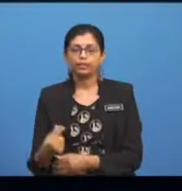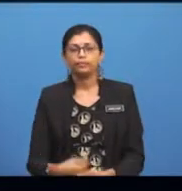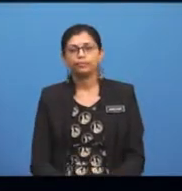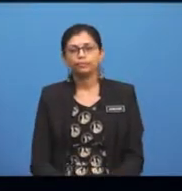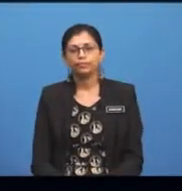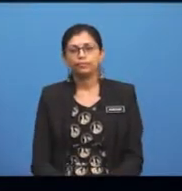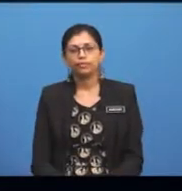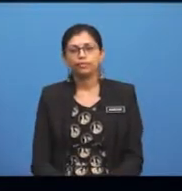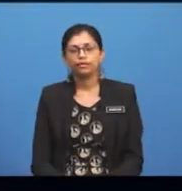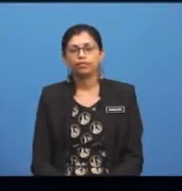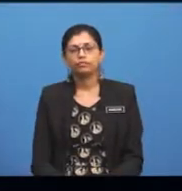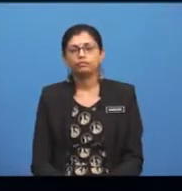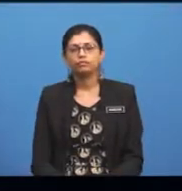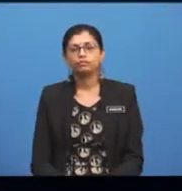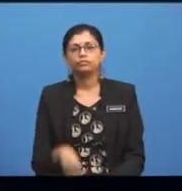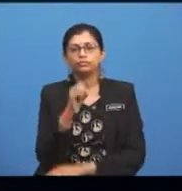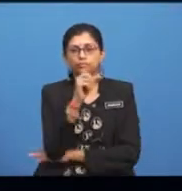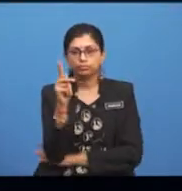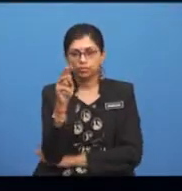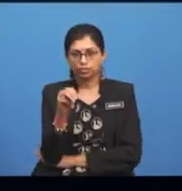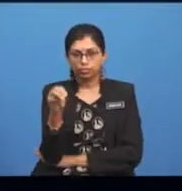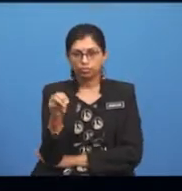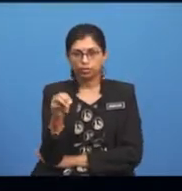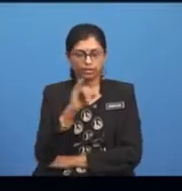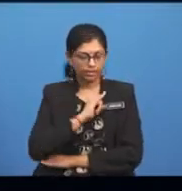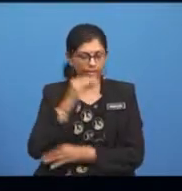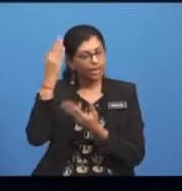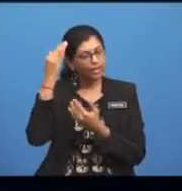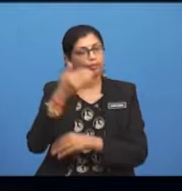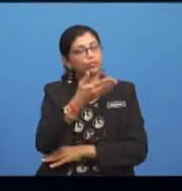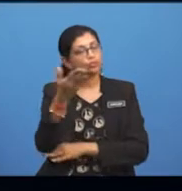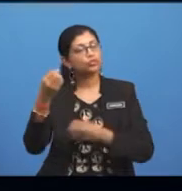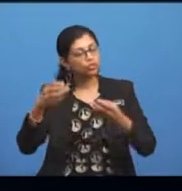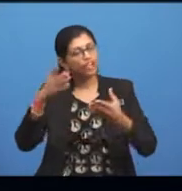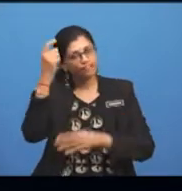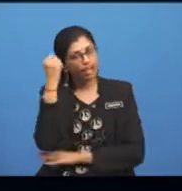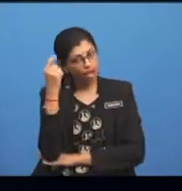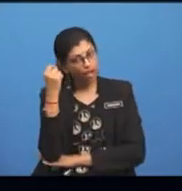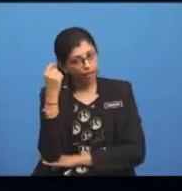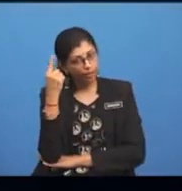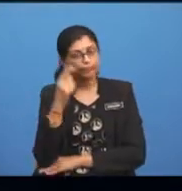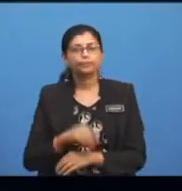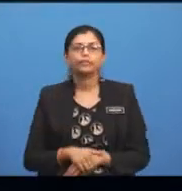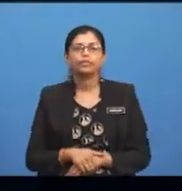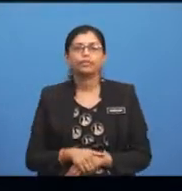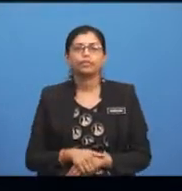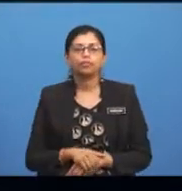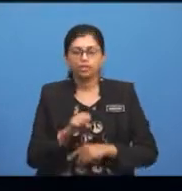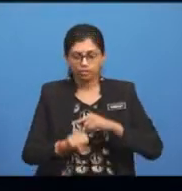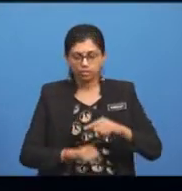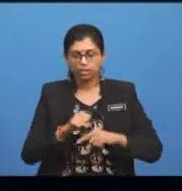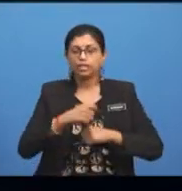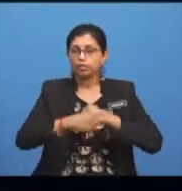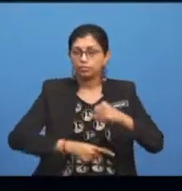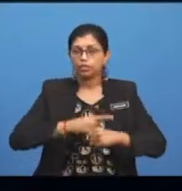Baiklah, cikgu harap murid-murid sudah faham bahawa bila satelit mengorbit pada